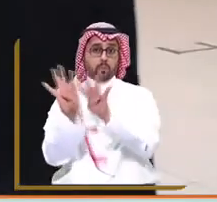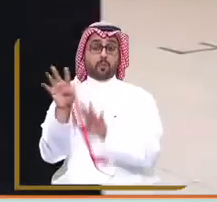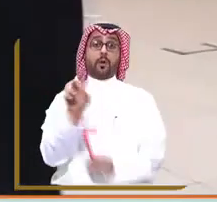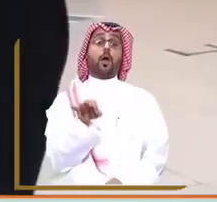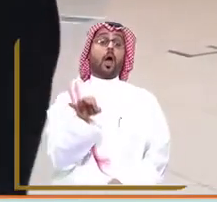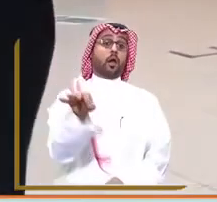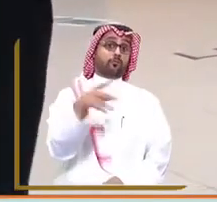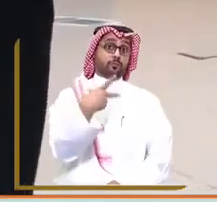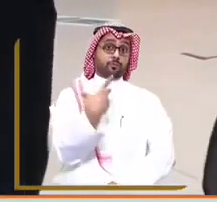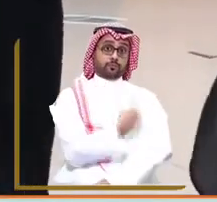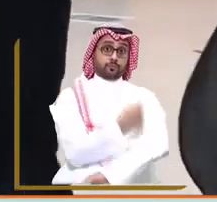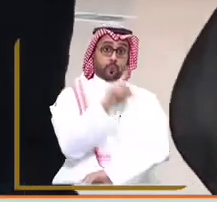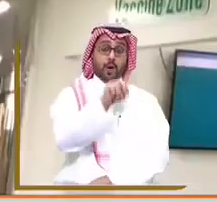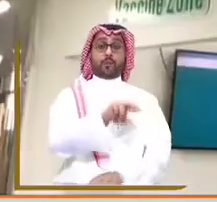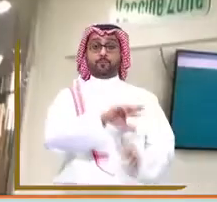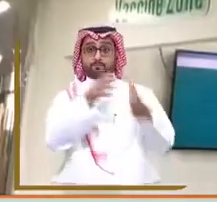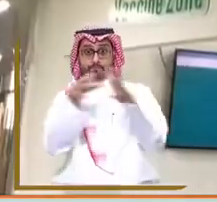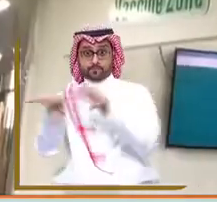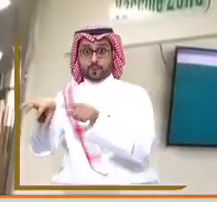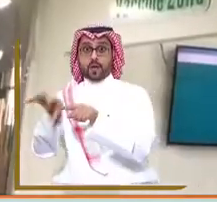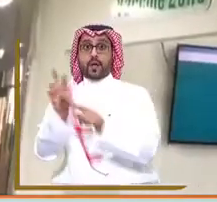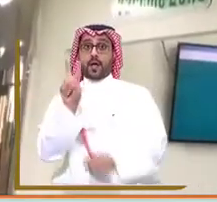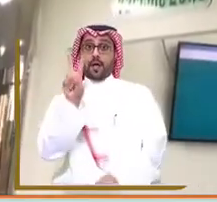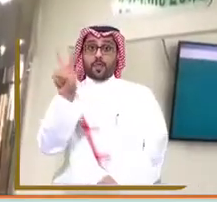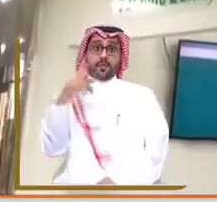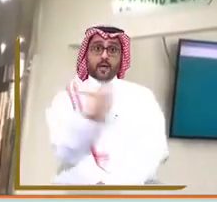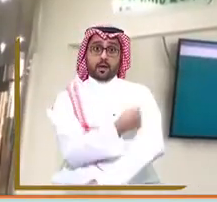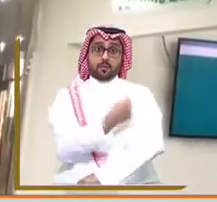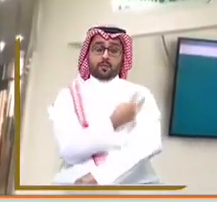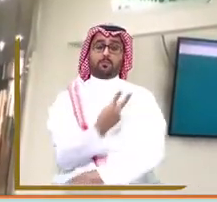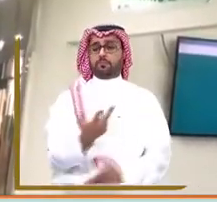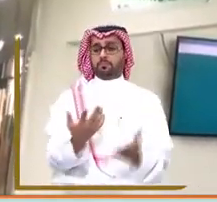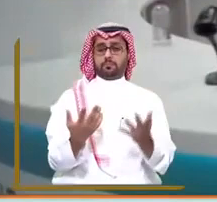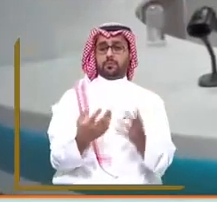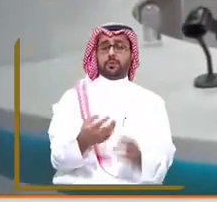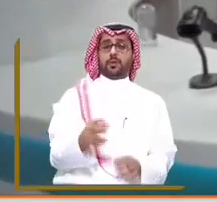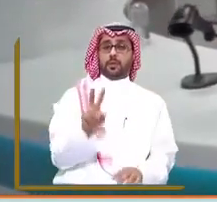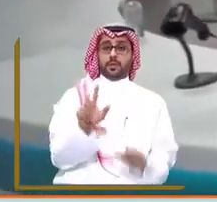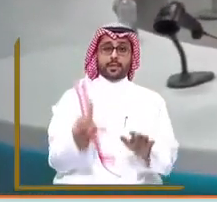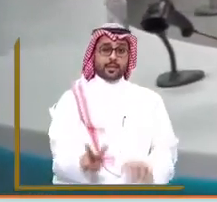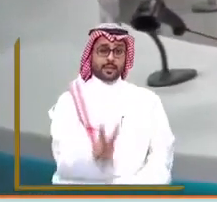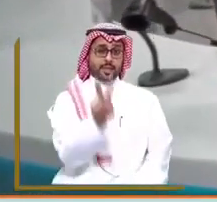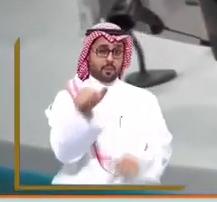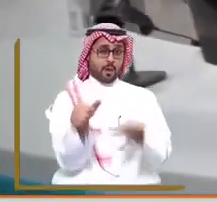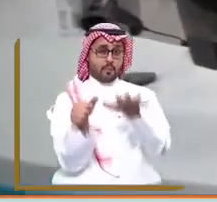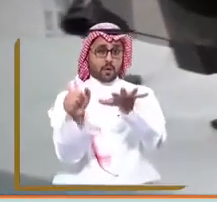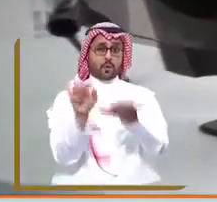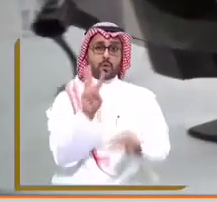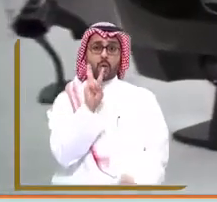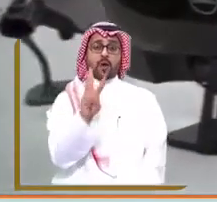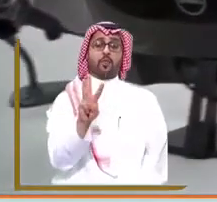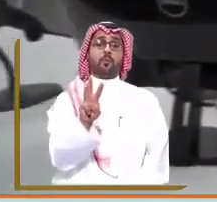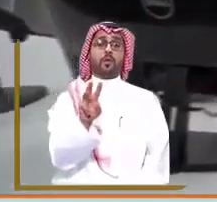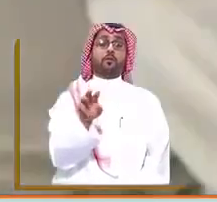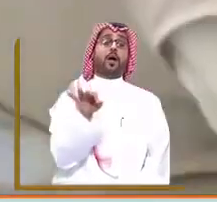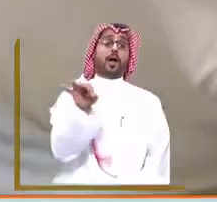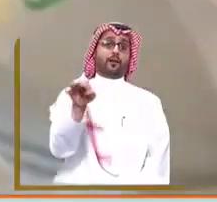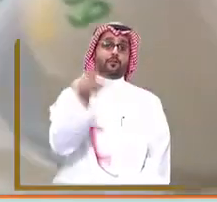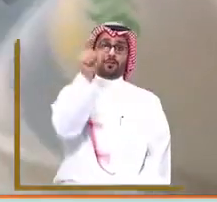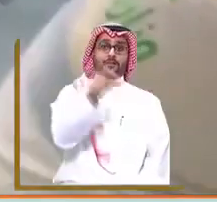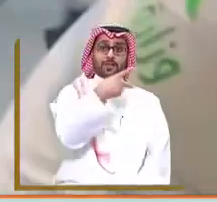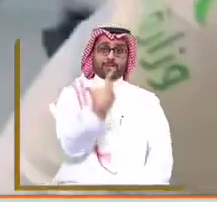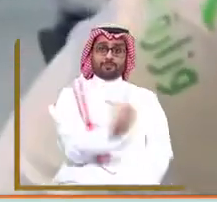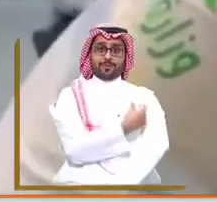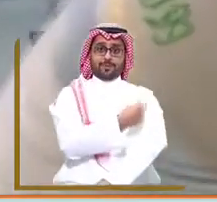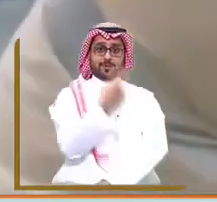ألف شخص، فيما وصل عدد الذين حصلوا على الجرعة الثانية إلى ما يزيد عن 7 ملايين و300 شخص، وذلك من